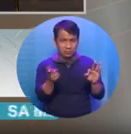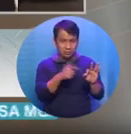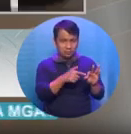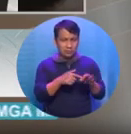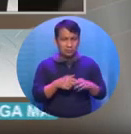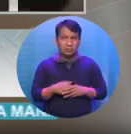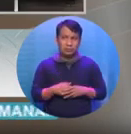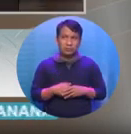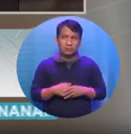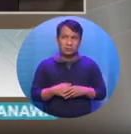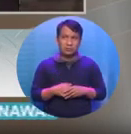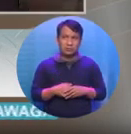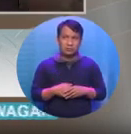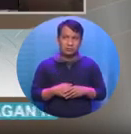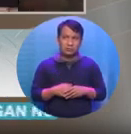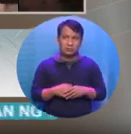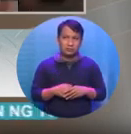sinasabi.